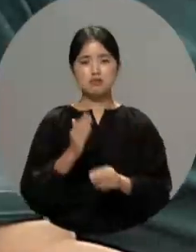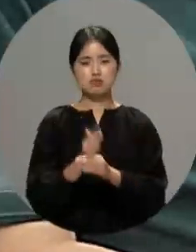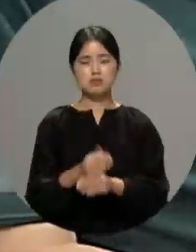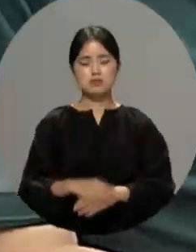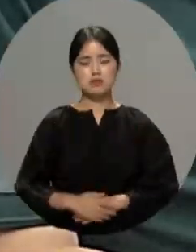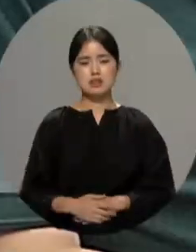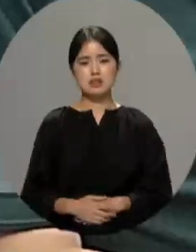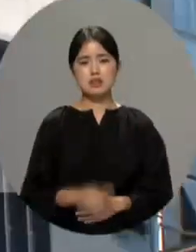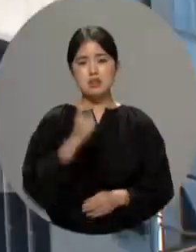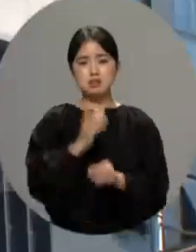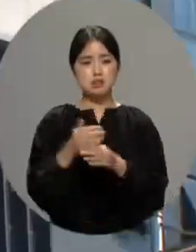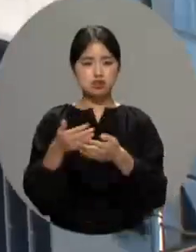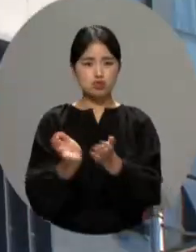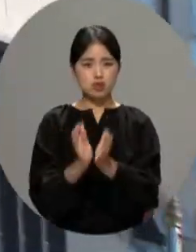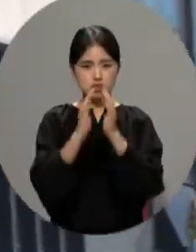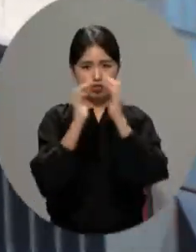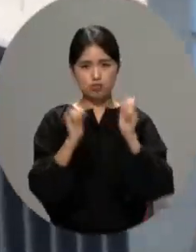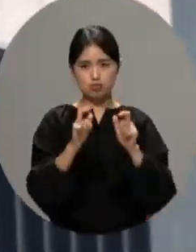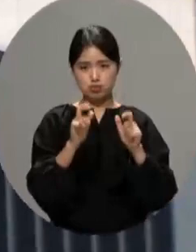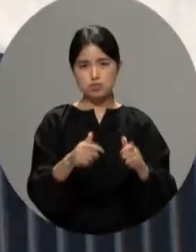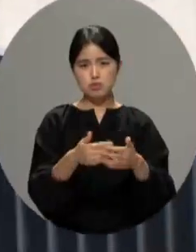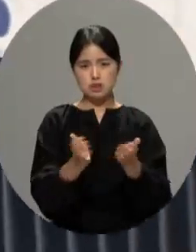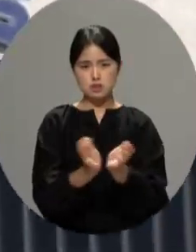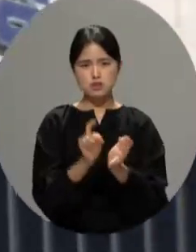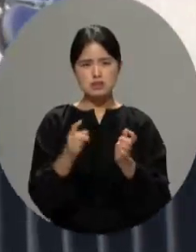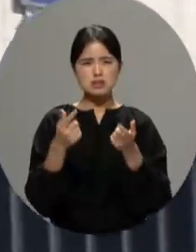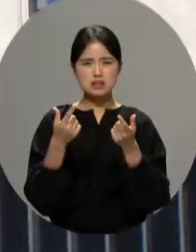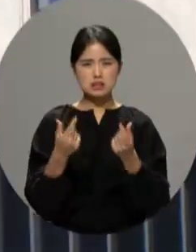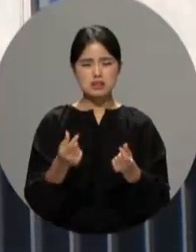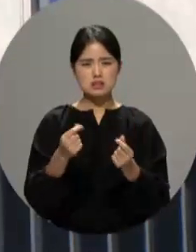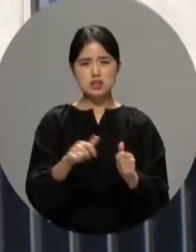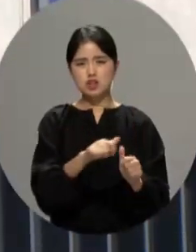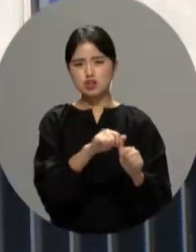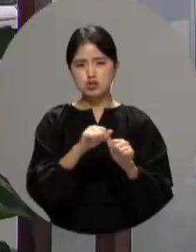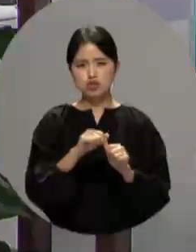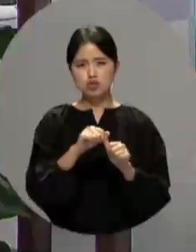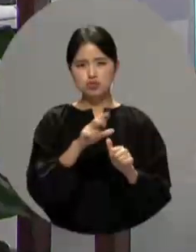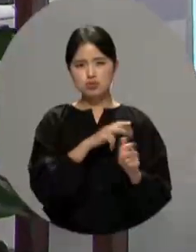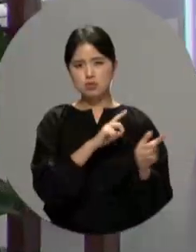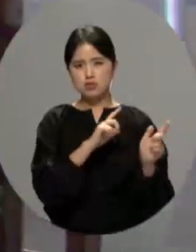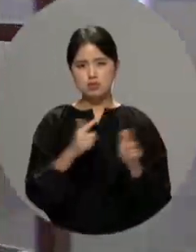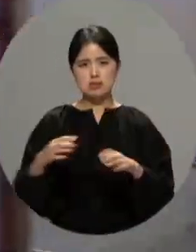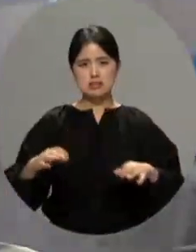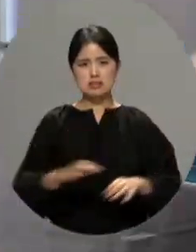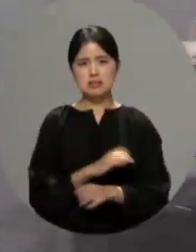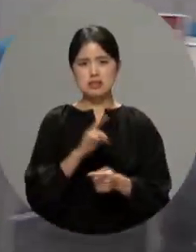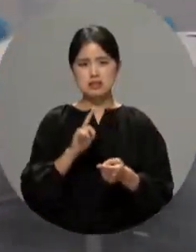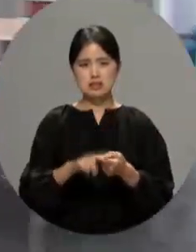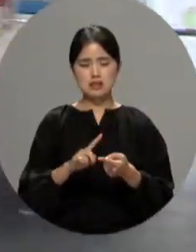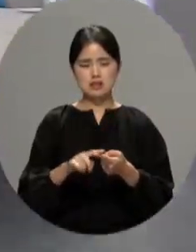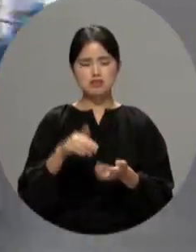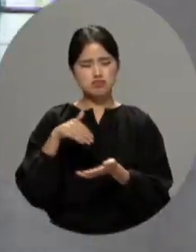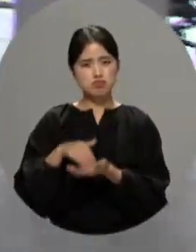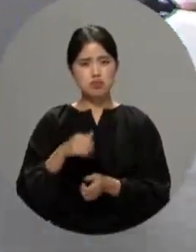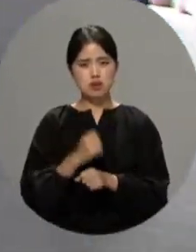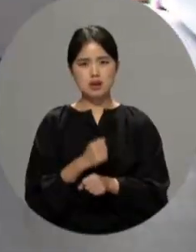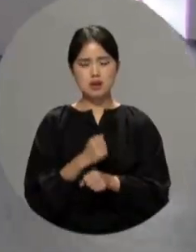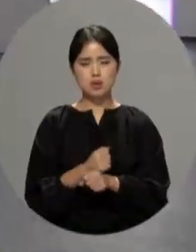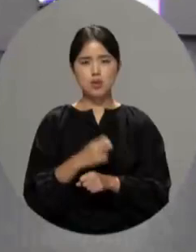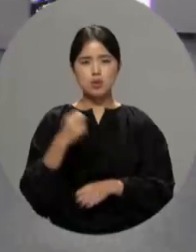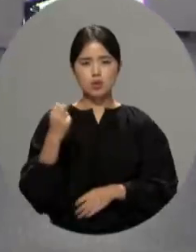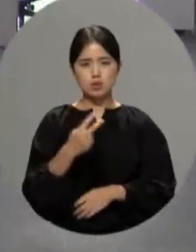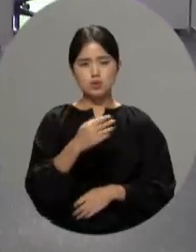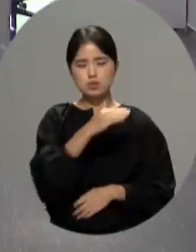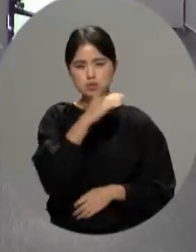있습니다. 민주당 전북도당 내에서도 이 같은 선출직의 일탈에 대해 자성 여론과 함께 제대로 준비된